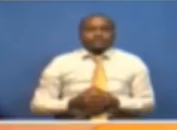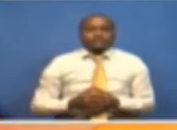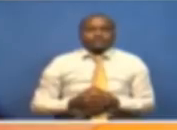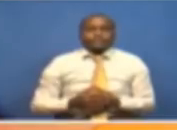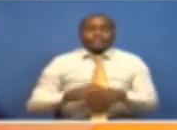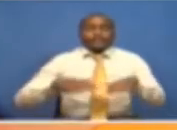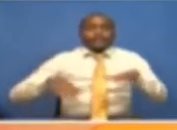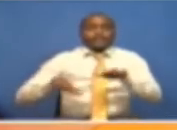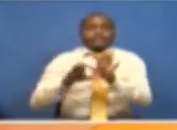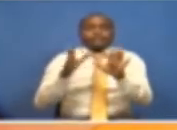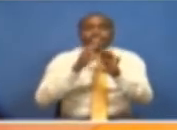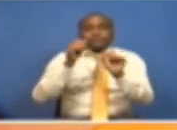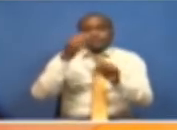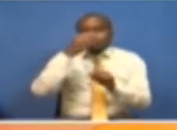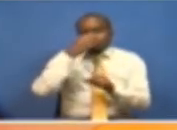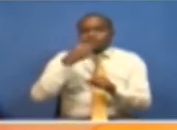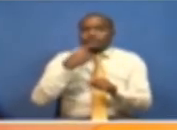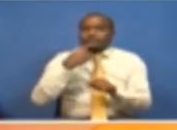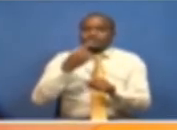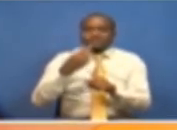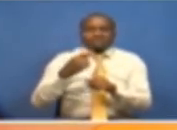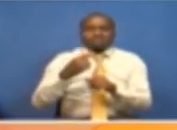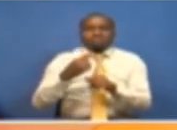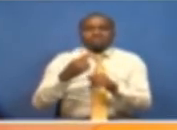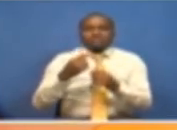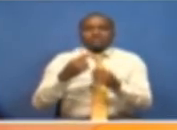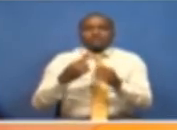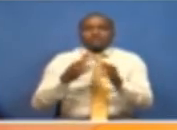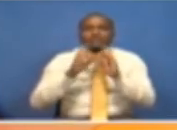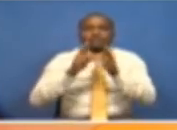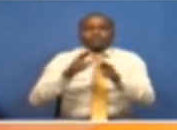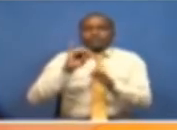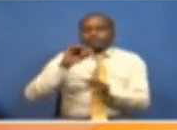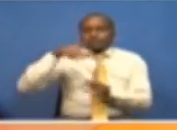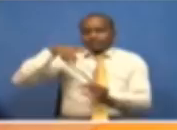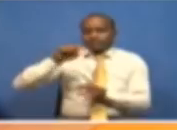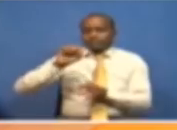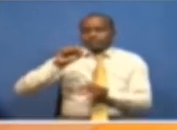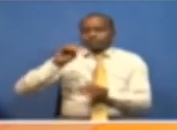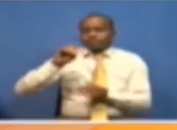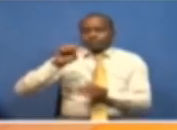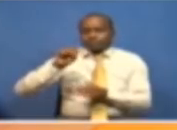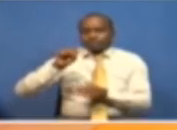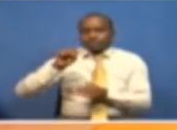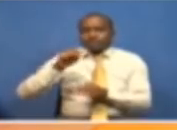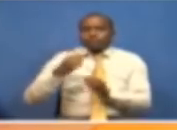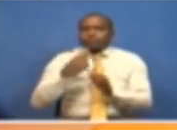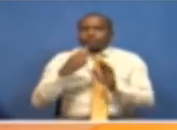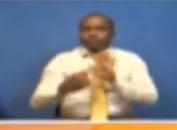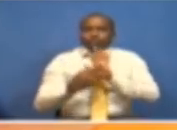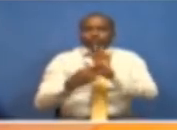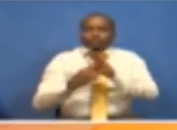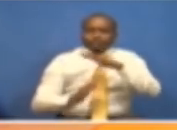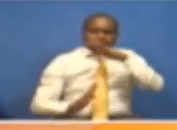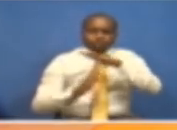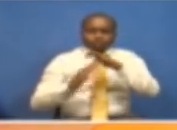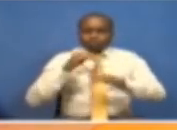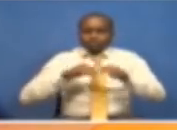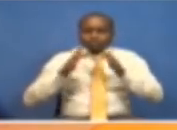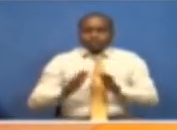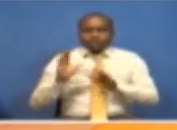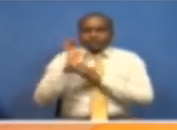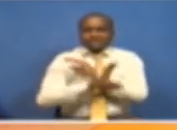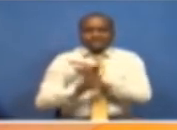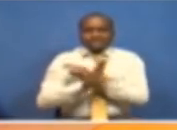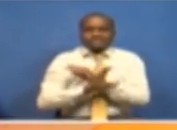Naibu wa rais William Ruto ameshikilia kwamba ripoti ya kampuni ya IPSos iliyomworodhesha kama kiongozi fisadi zaidi humu nchini ilifadhiliwa na